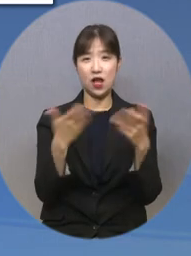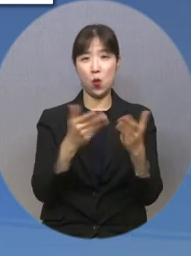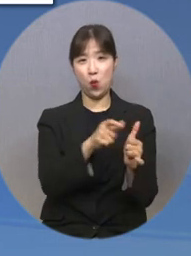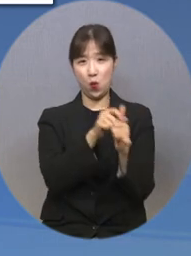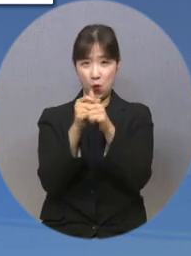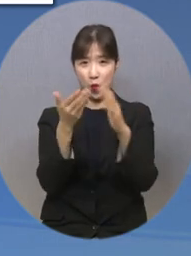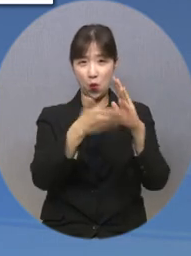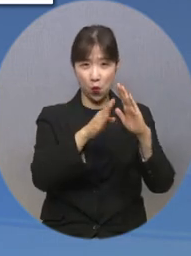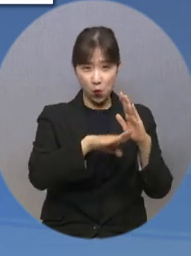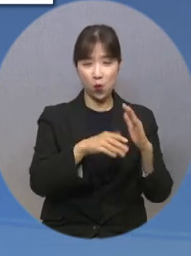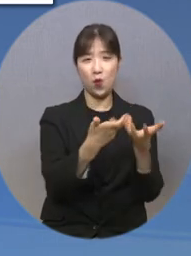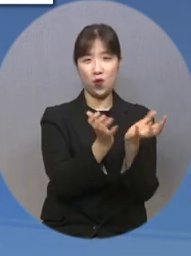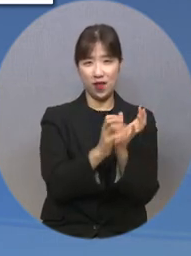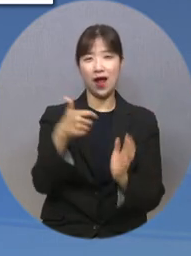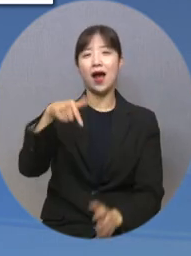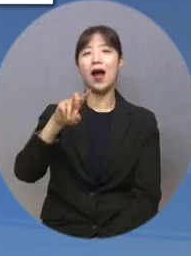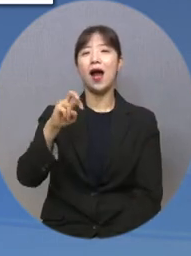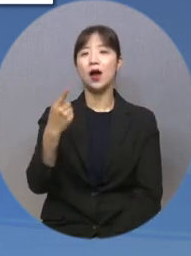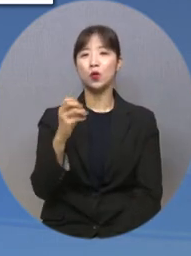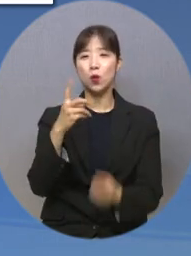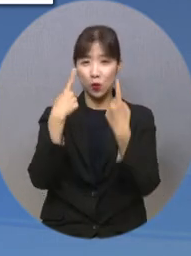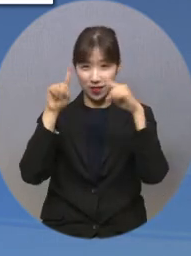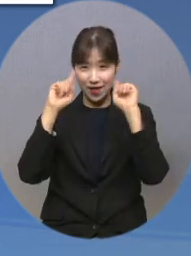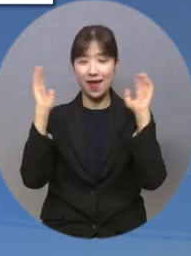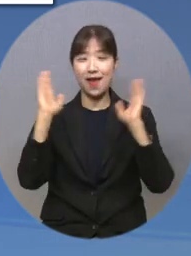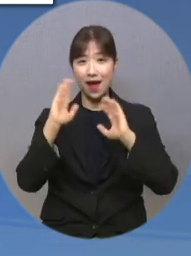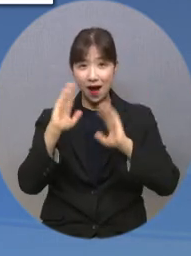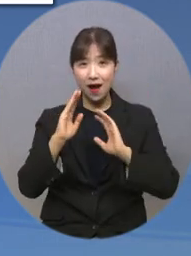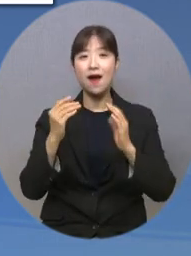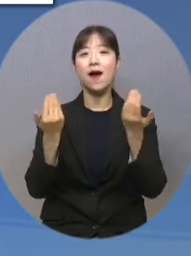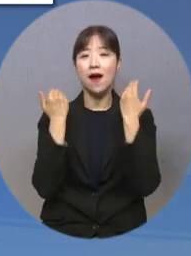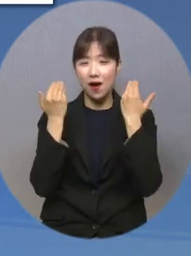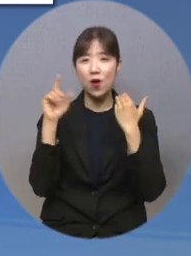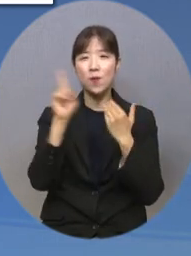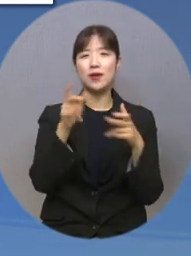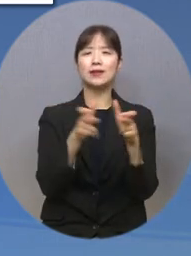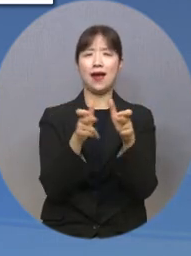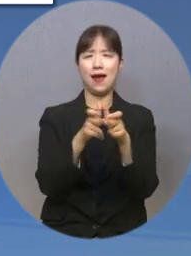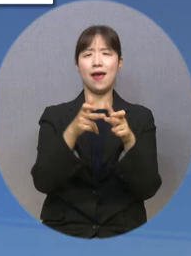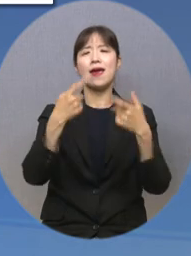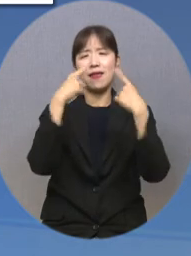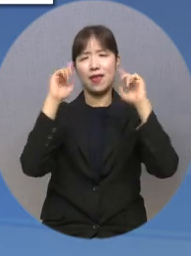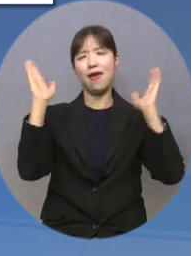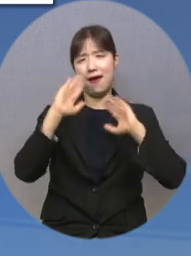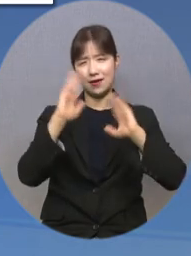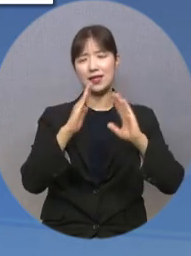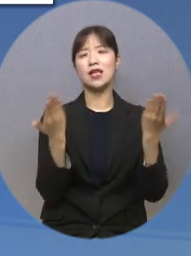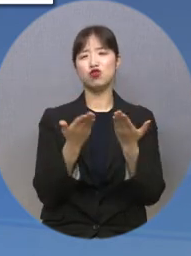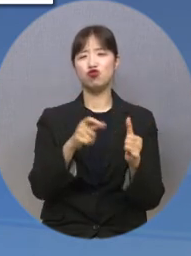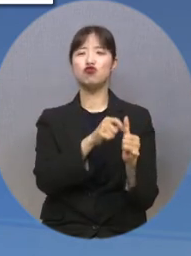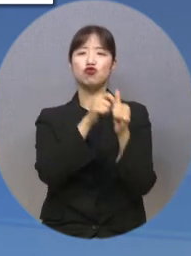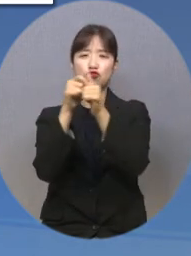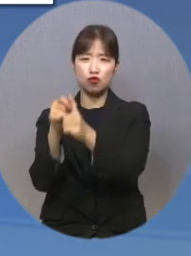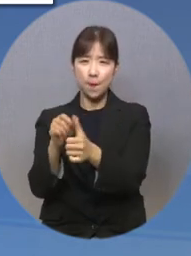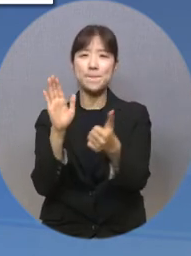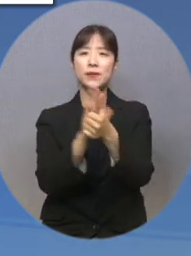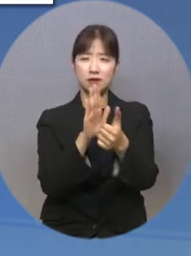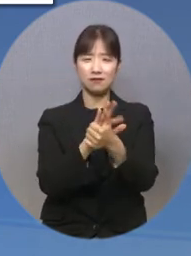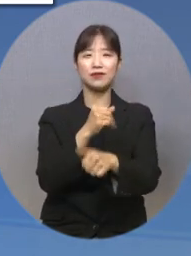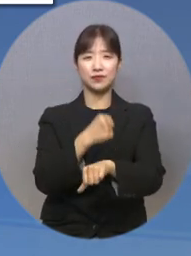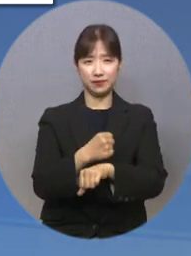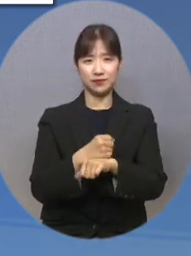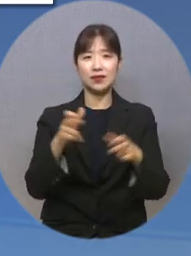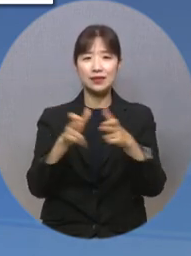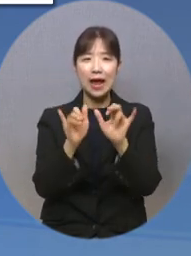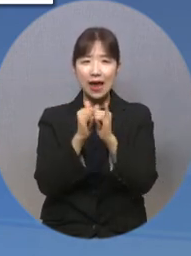한국장애인고용공단과 강동대학교가 장애대학생 진로 취업 지원을 위한 업무 협약을 체결했습니다. 이번 협약은 장애인